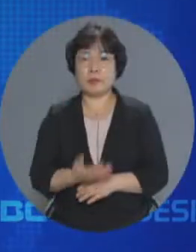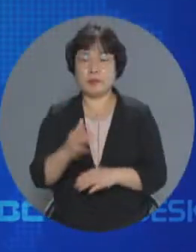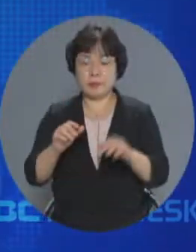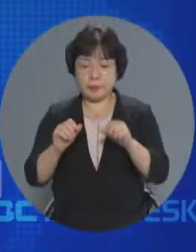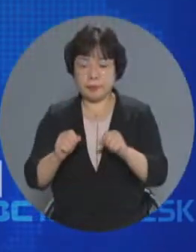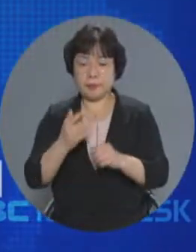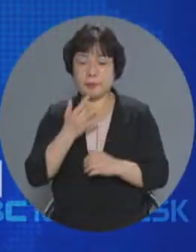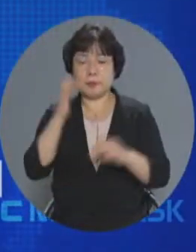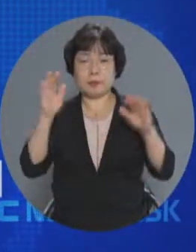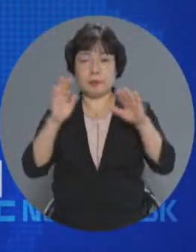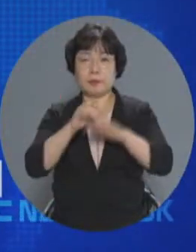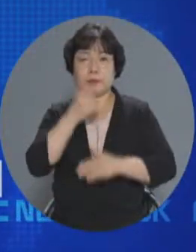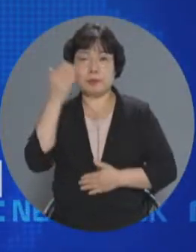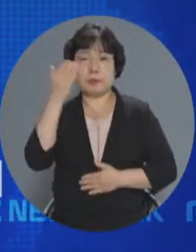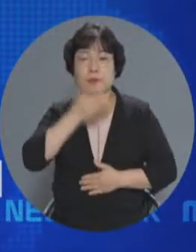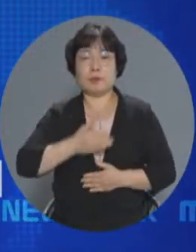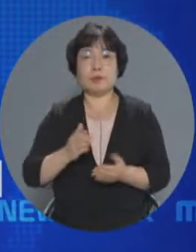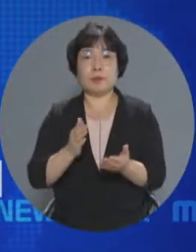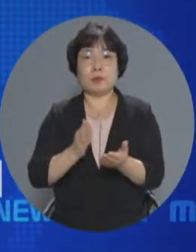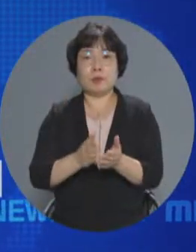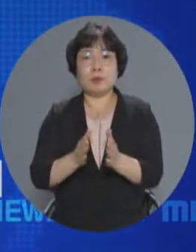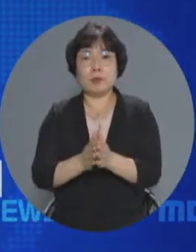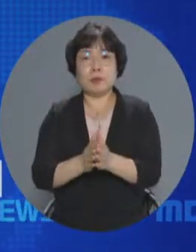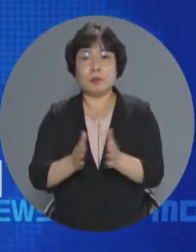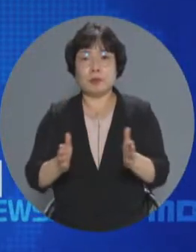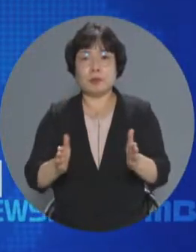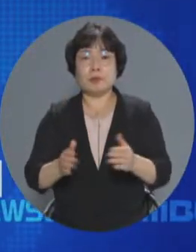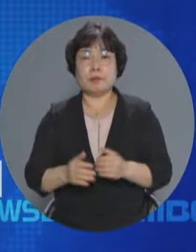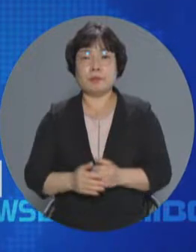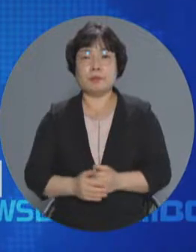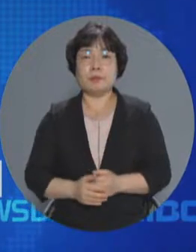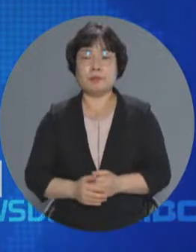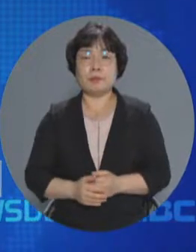여러분 안녕하십니까? 화요일 밤 여수 MBC 뉴스데스크입니다.